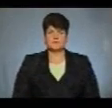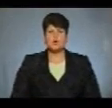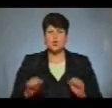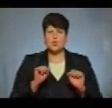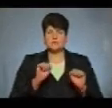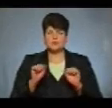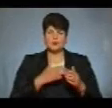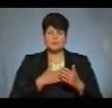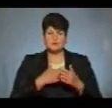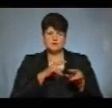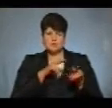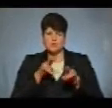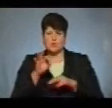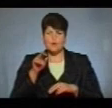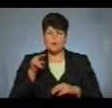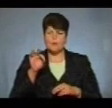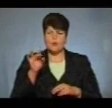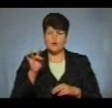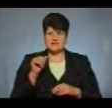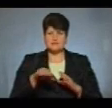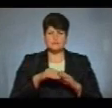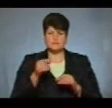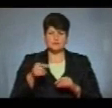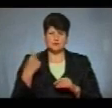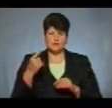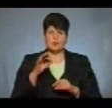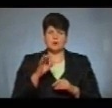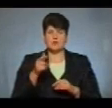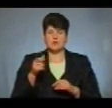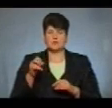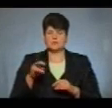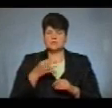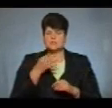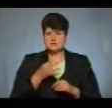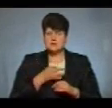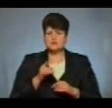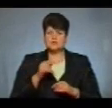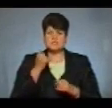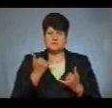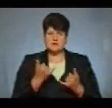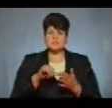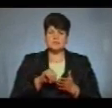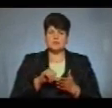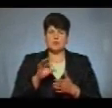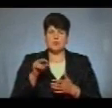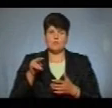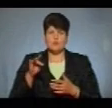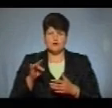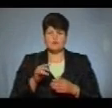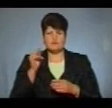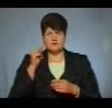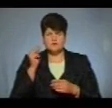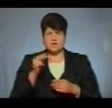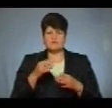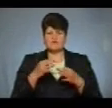Координаторка громадянського спостереження «Опора» за виборами в Тернопільській області Ольга Галушка повідомила нам, що зараз представники «Опори» вивчають випуск видання